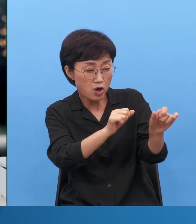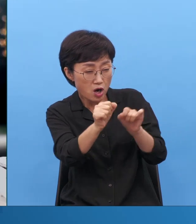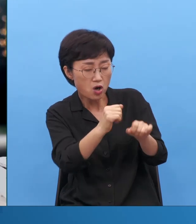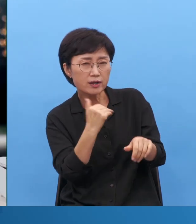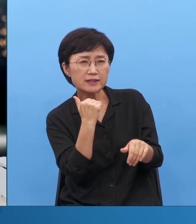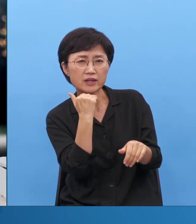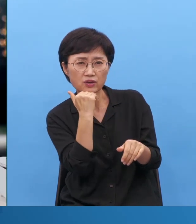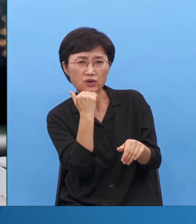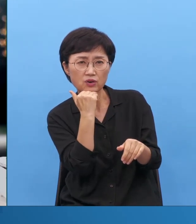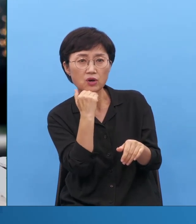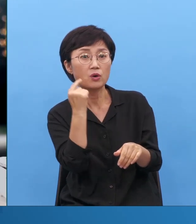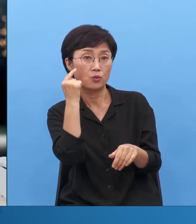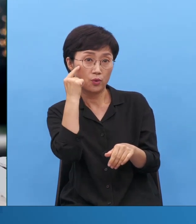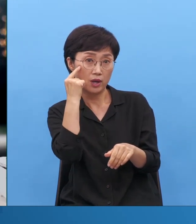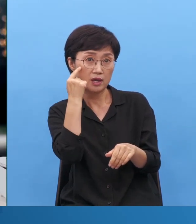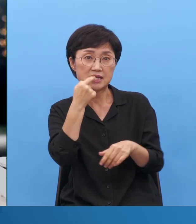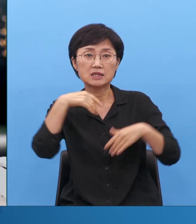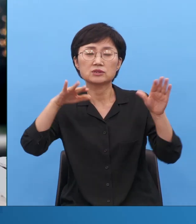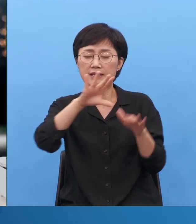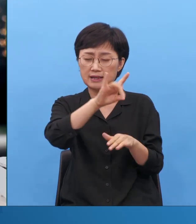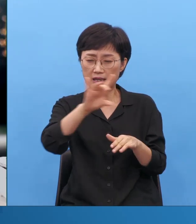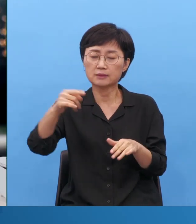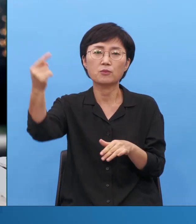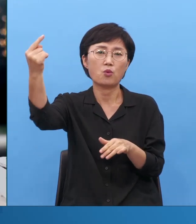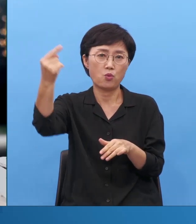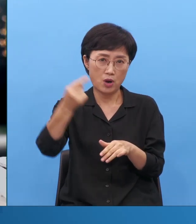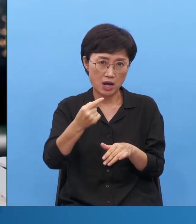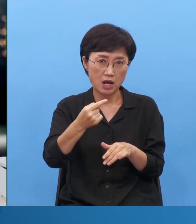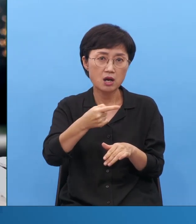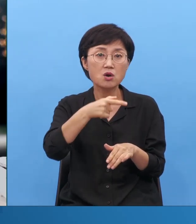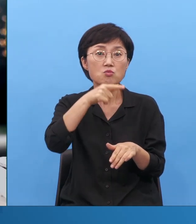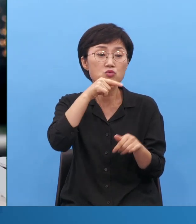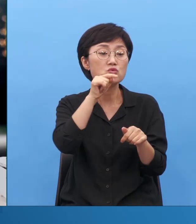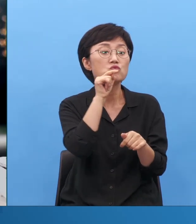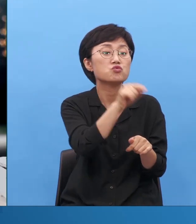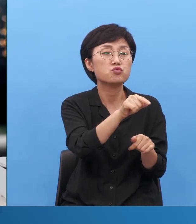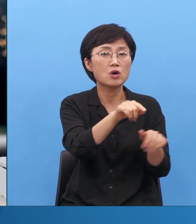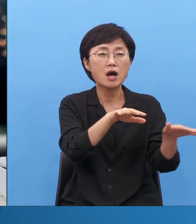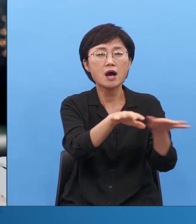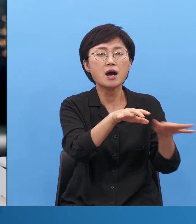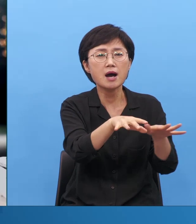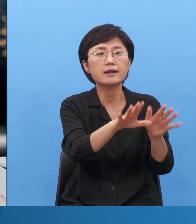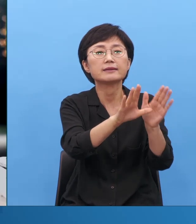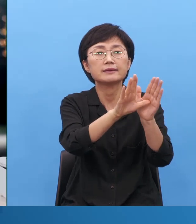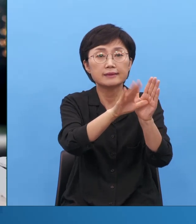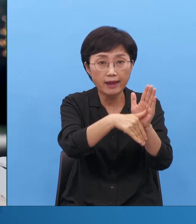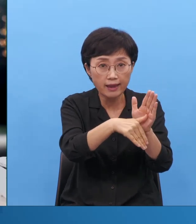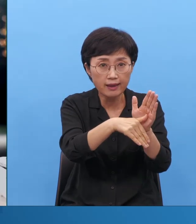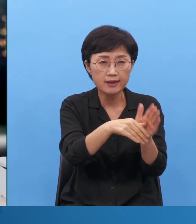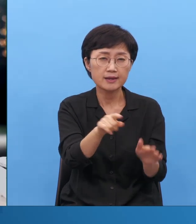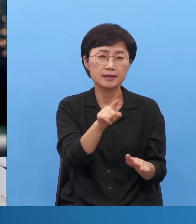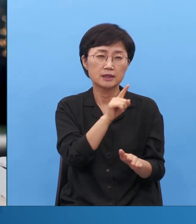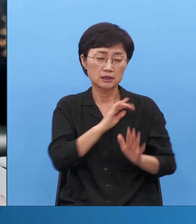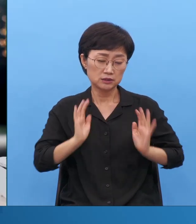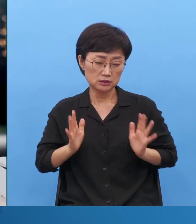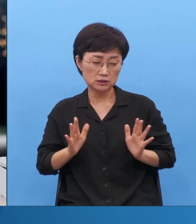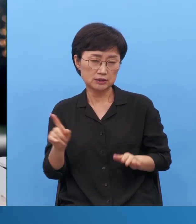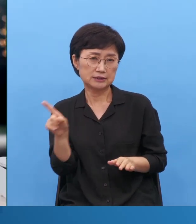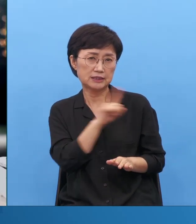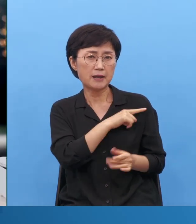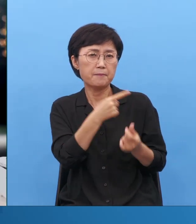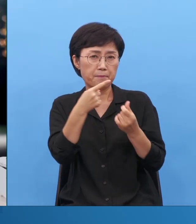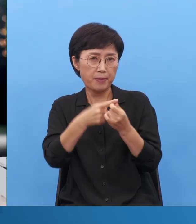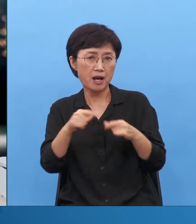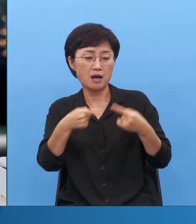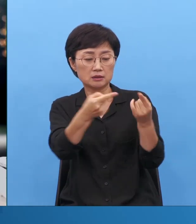기다리니 이는 천사가 가끔 못에 내려와 물을 움직이게 하는데 움직인 후에